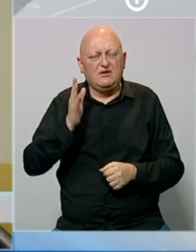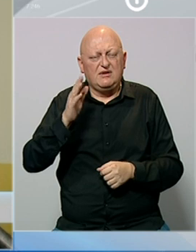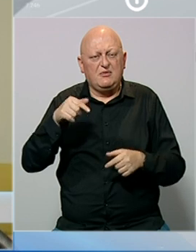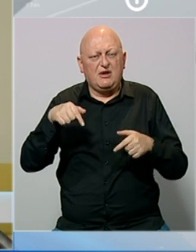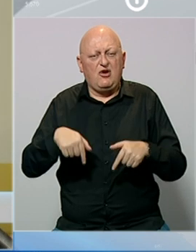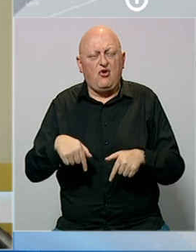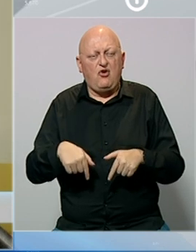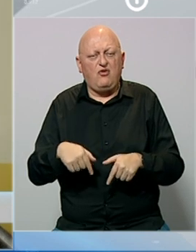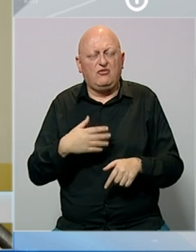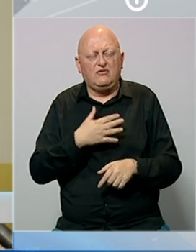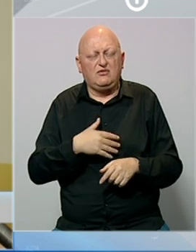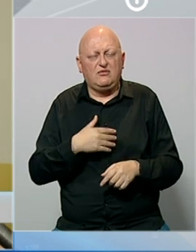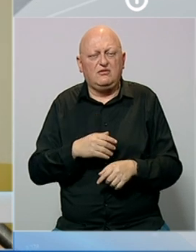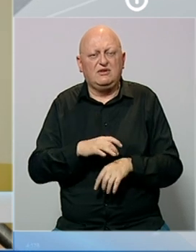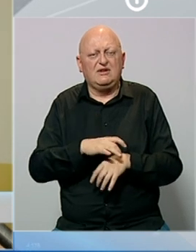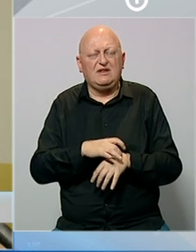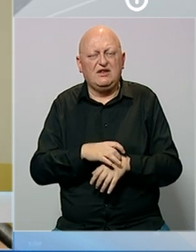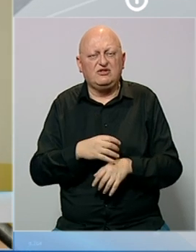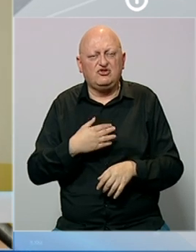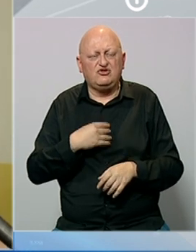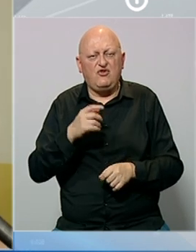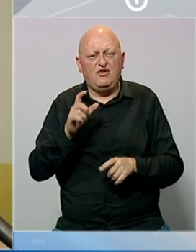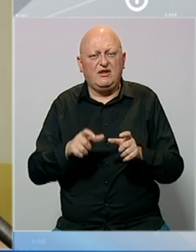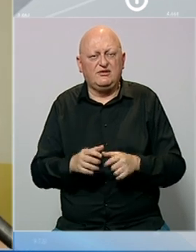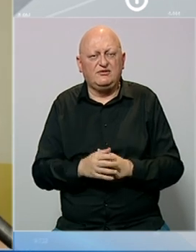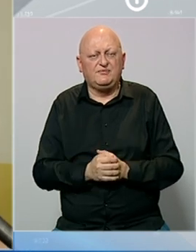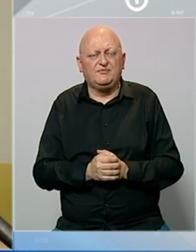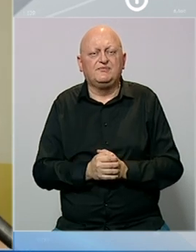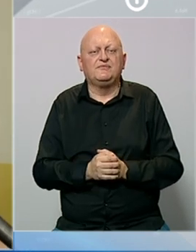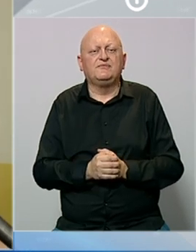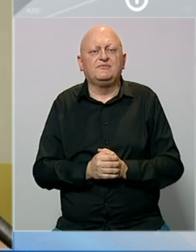ovdje, želim da liječim svoj narod.